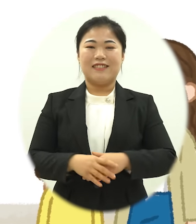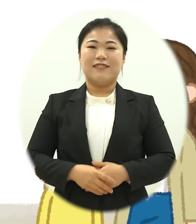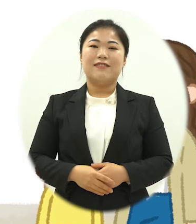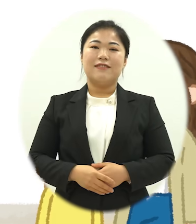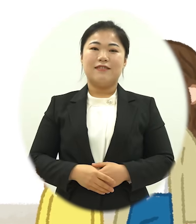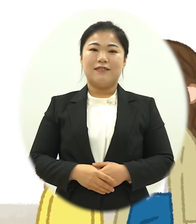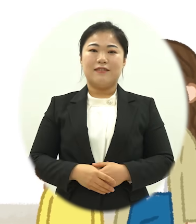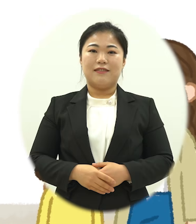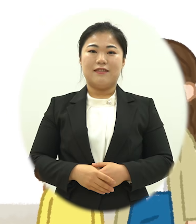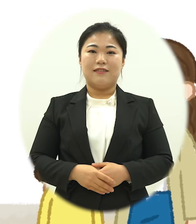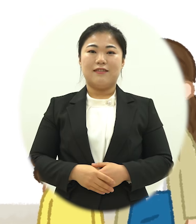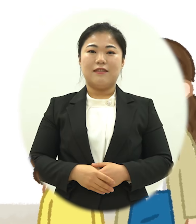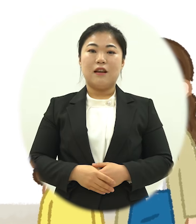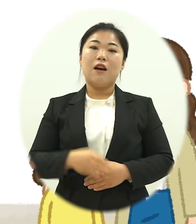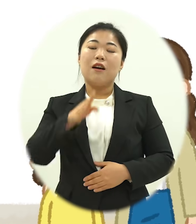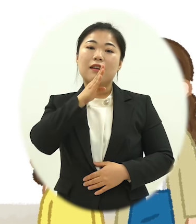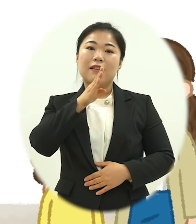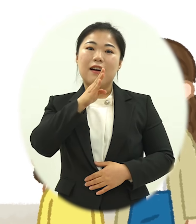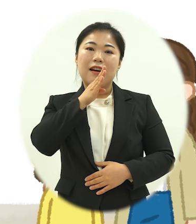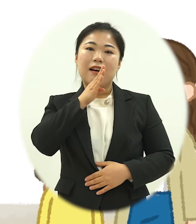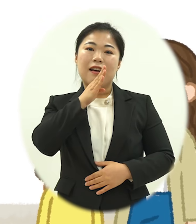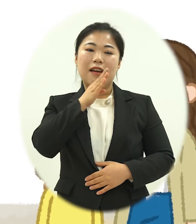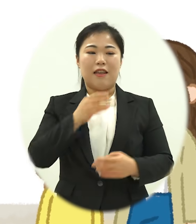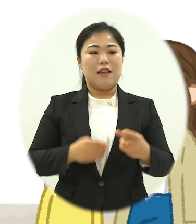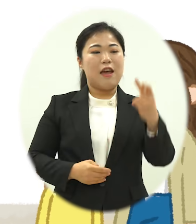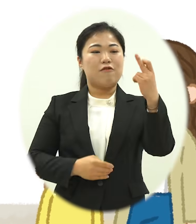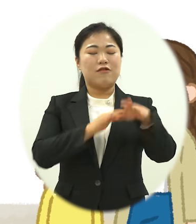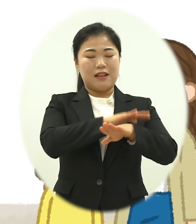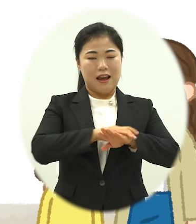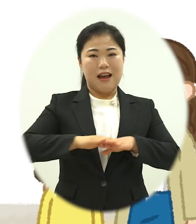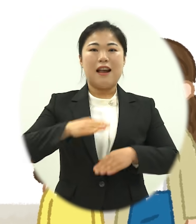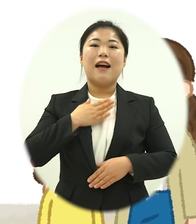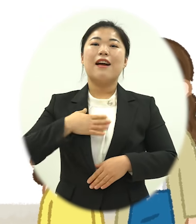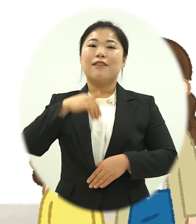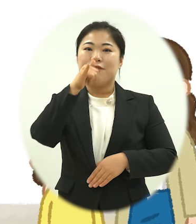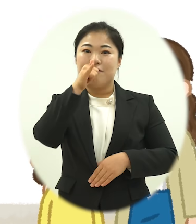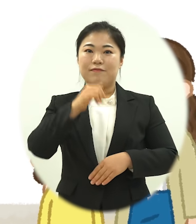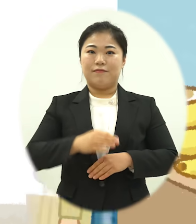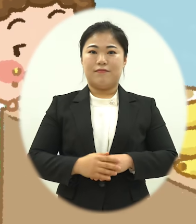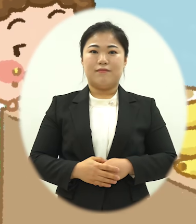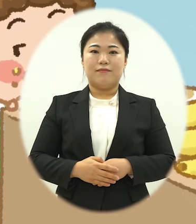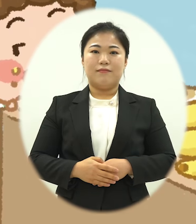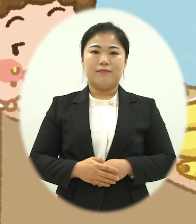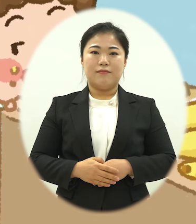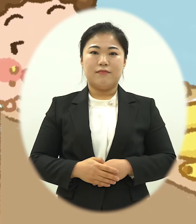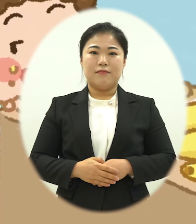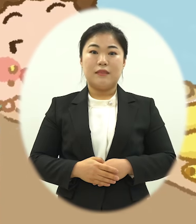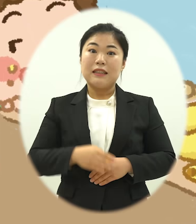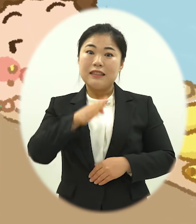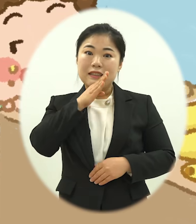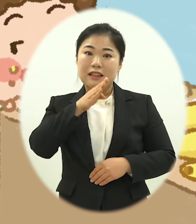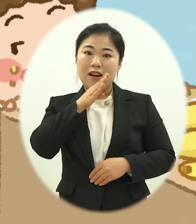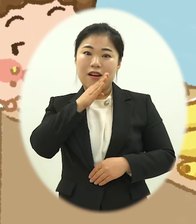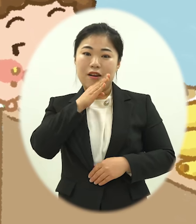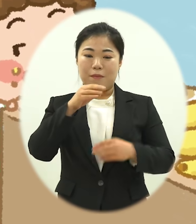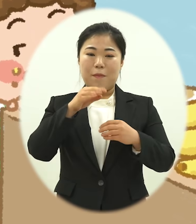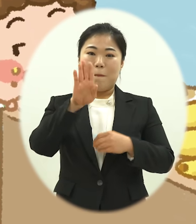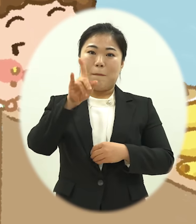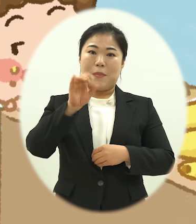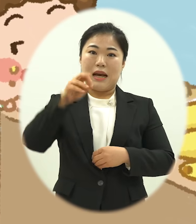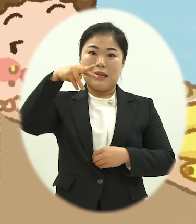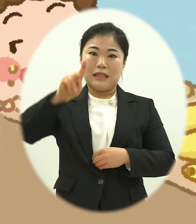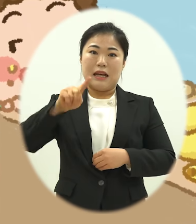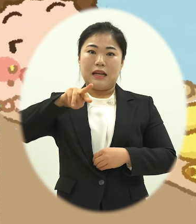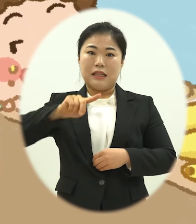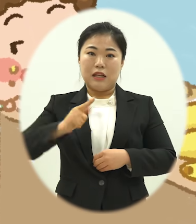깨어 들었어요 그래 예준이가 잘 아내 그럼 당